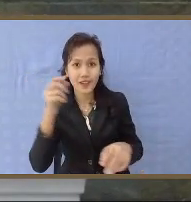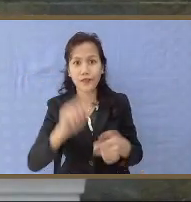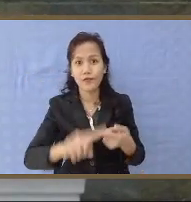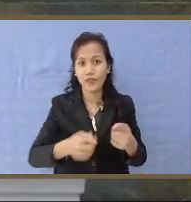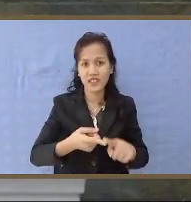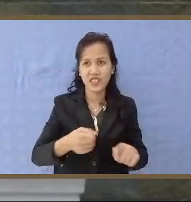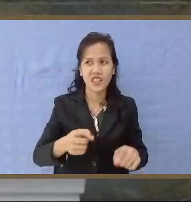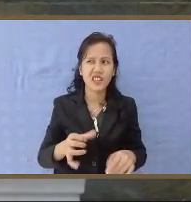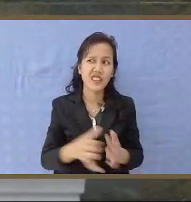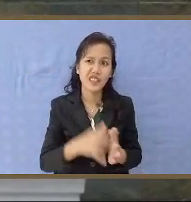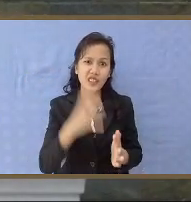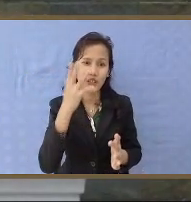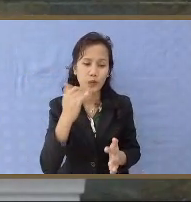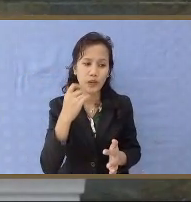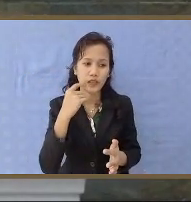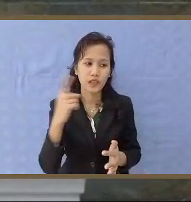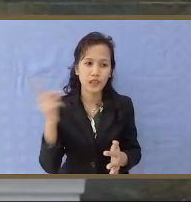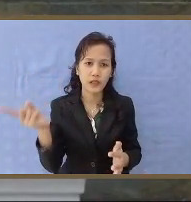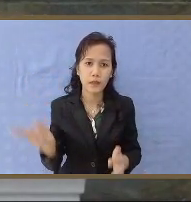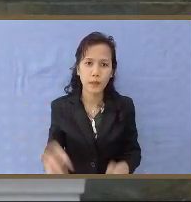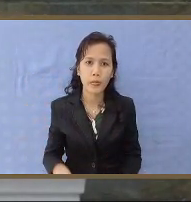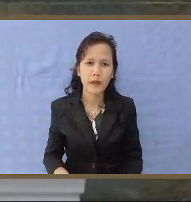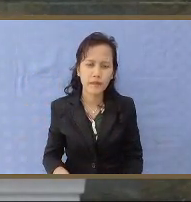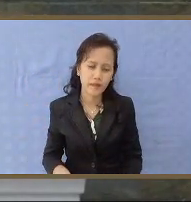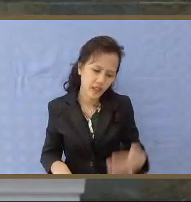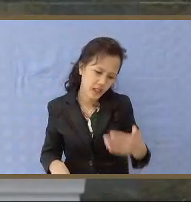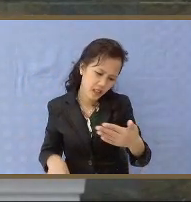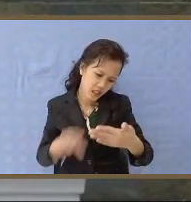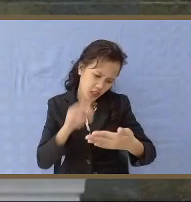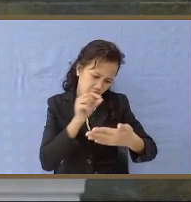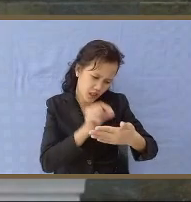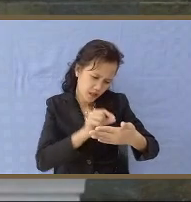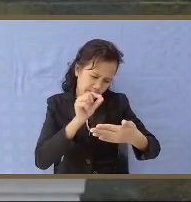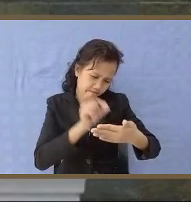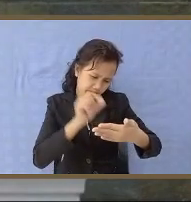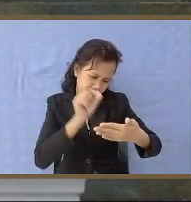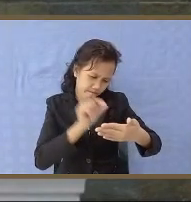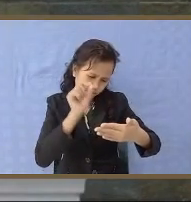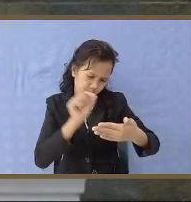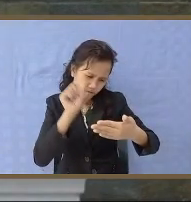nyo po mga patid, pinagtsatsagaan ko po yan, nalalagyan ko po yan ng mga word meanings